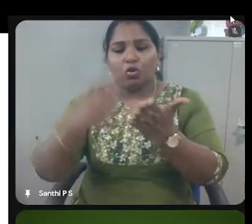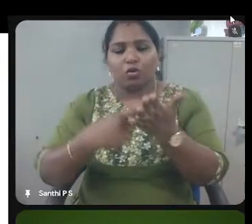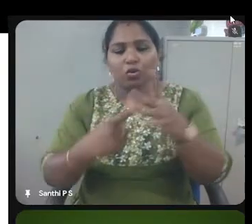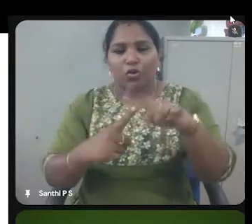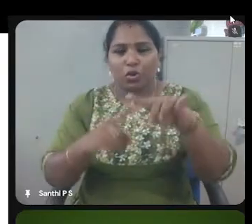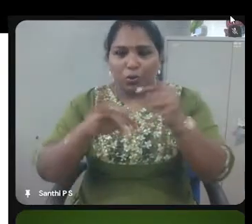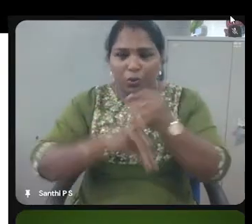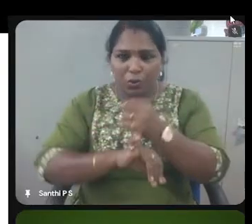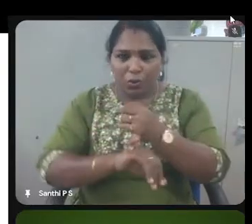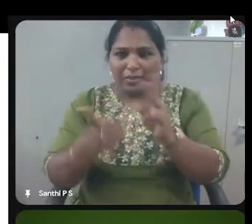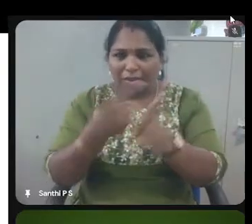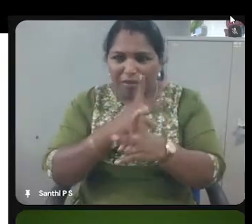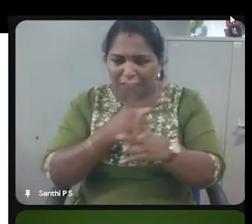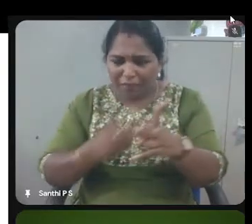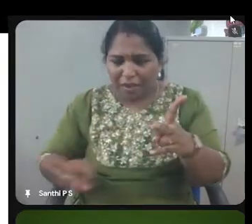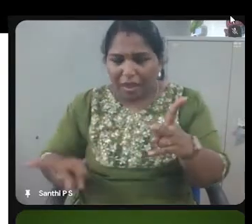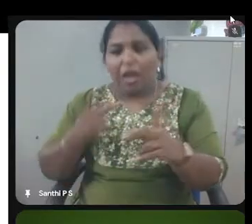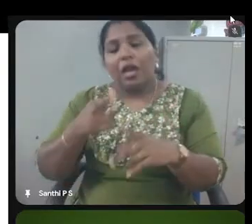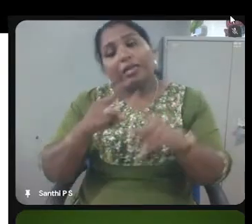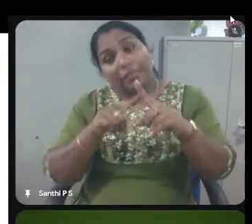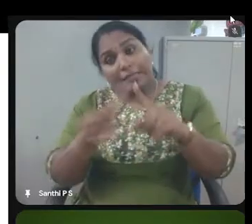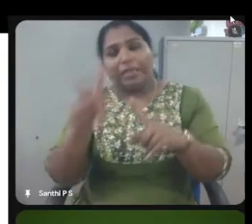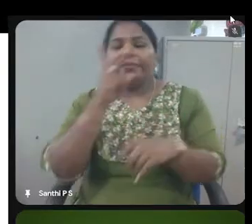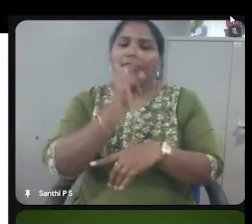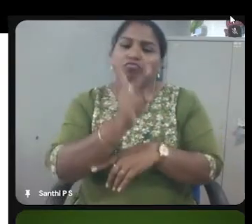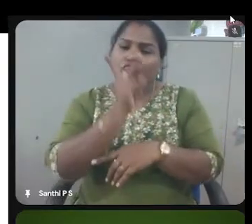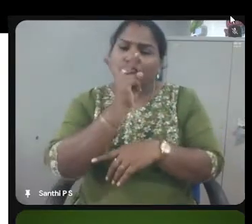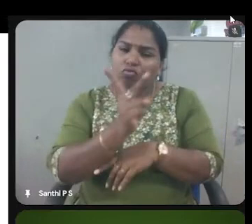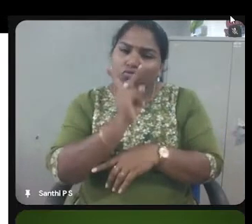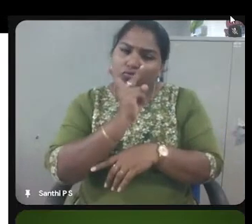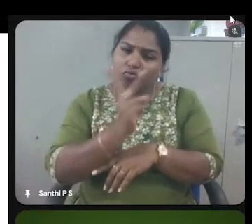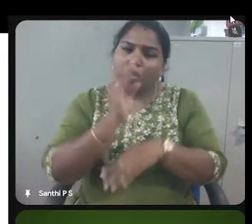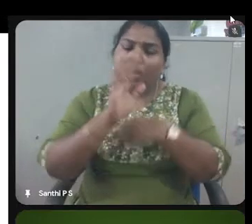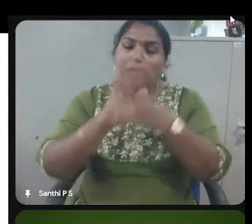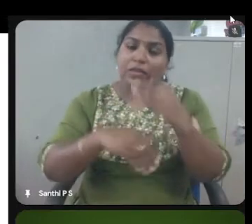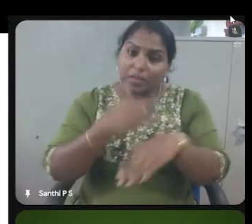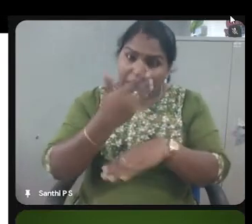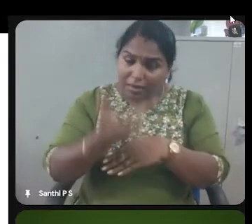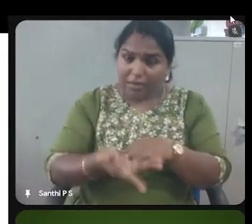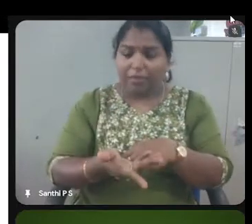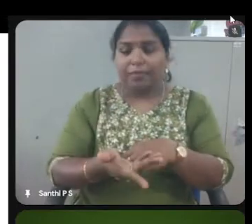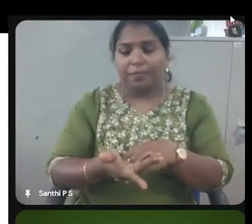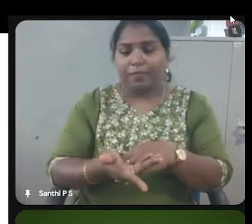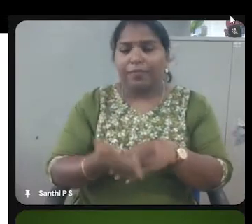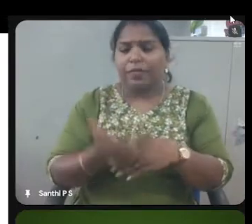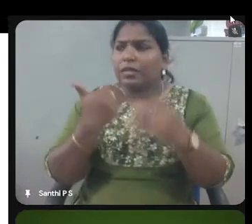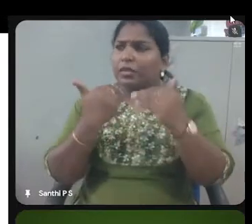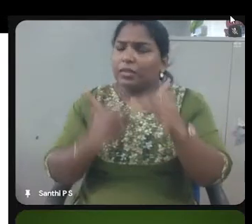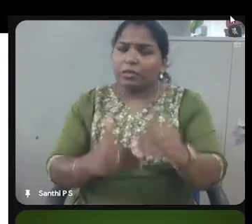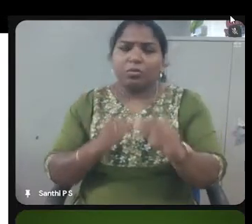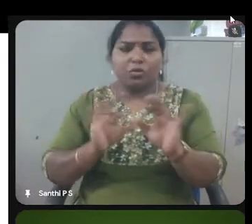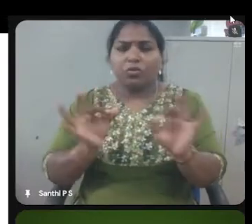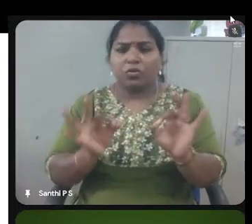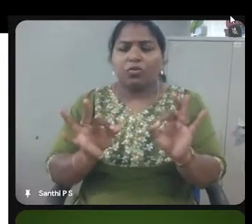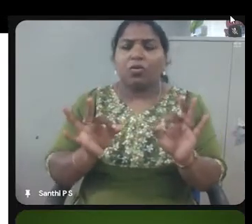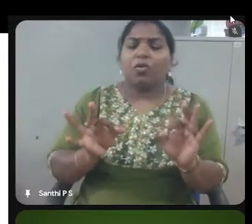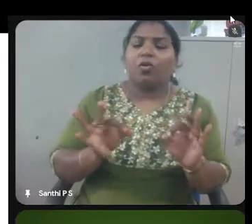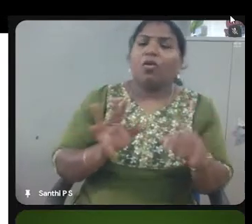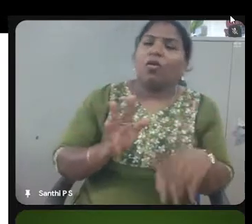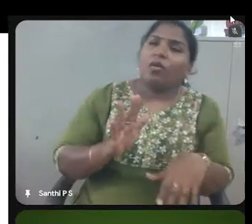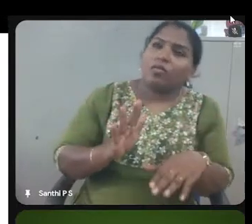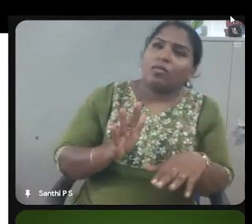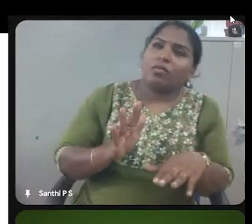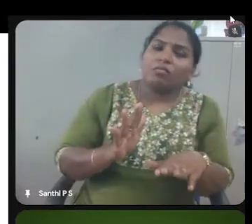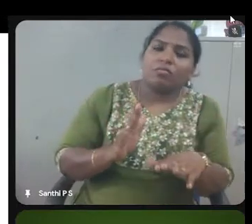വണ്ടിയുടേതും അങ്ങനെ കുറെ കാണുന്നുണ്ട്. അപ്പൊ അതിനുശേഷം അതിലൊരു ലിമിറ്റ് വെക്കാനോ, അത് ഇനിയിപ്പോ ഈ